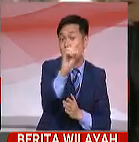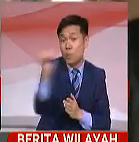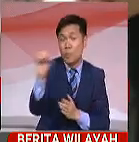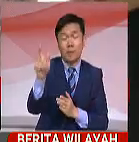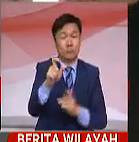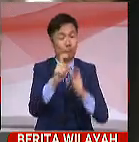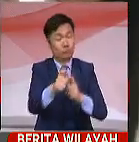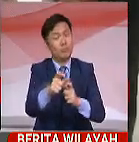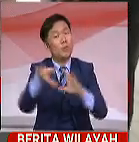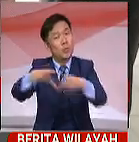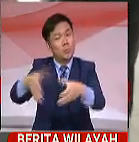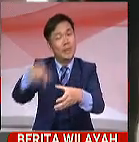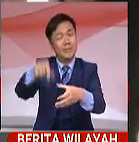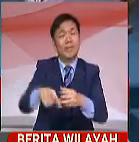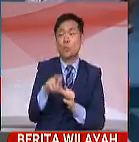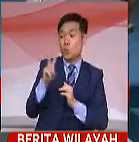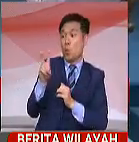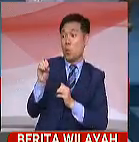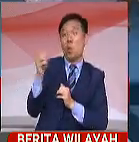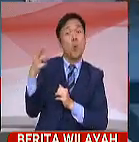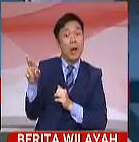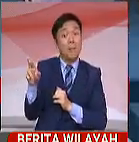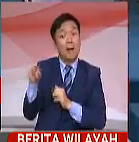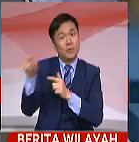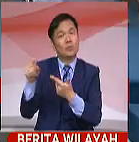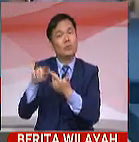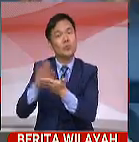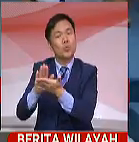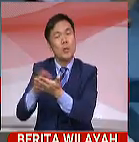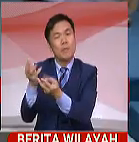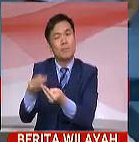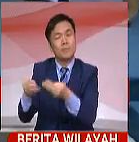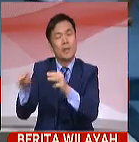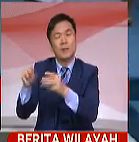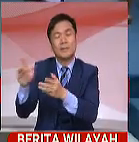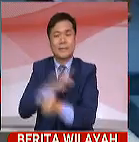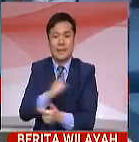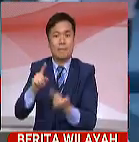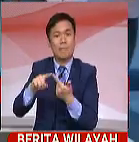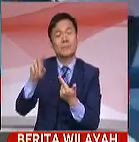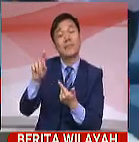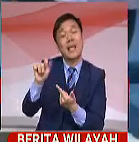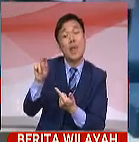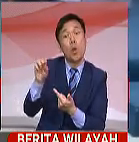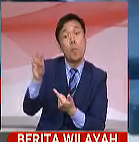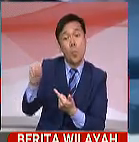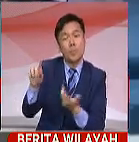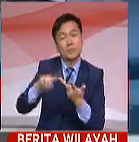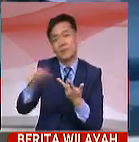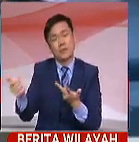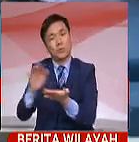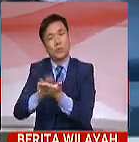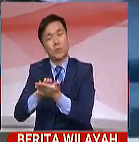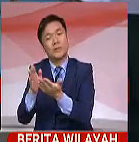Pekan Tenam. Sementara itu, RM20,000 masing-masing kepada Madrasah Tahfiz Nur Aisyah Tenam dan Madrasah Tahfiz Ar-Raudah